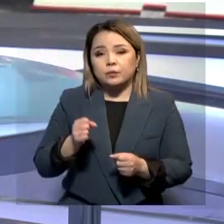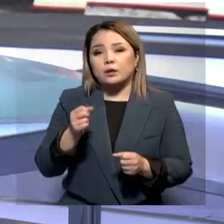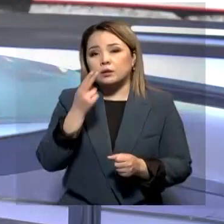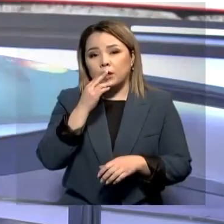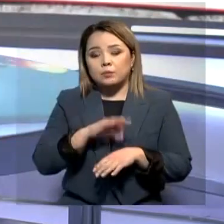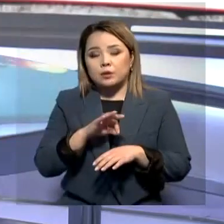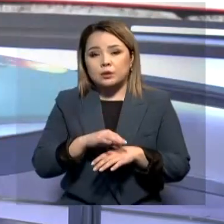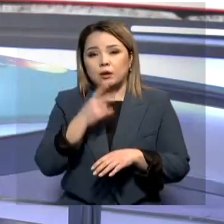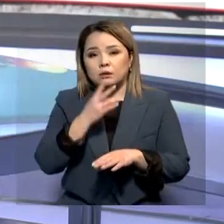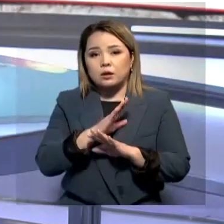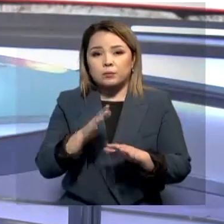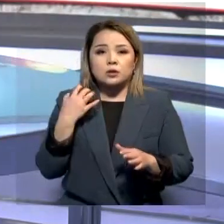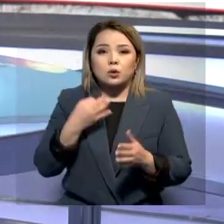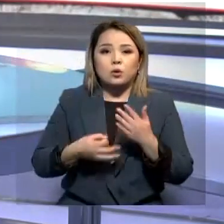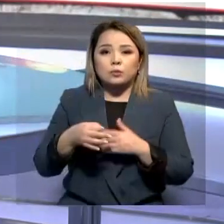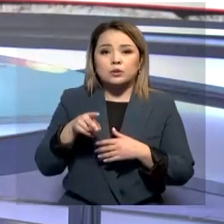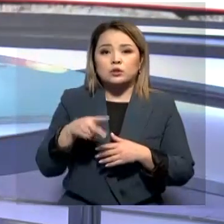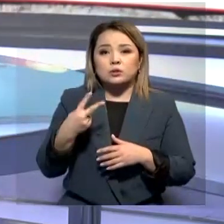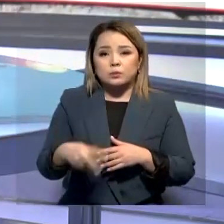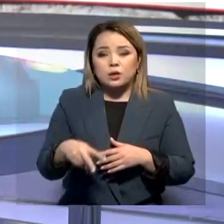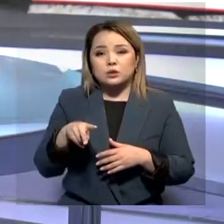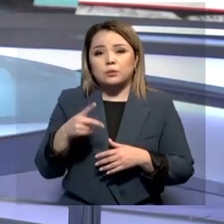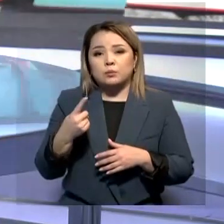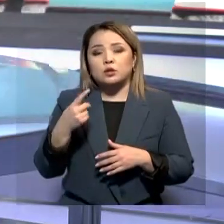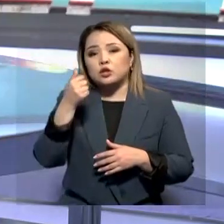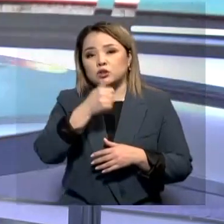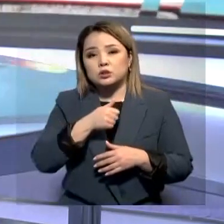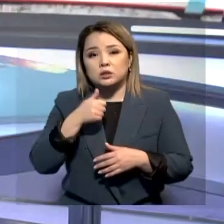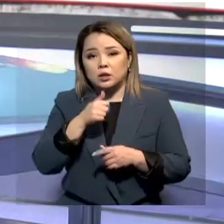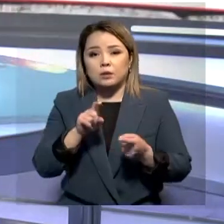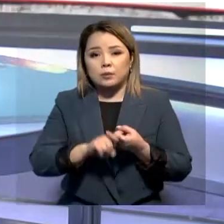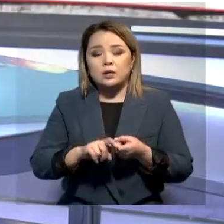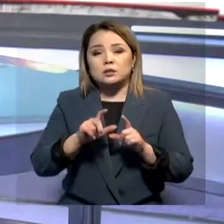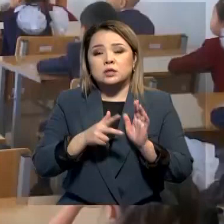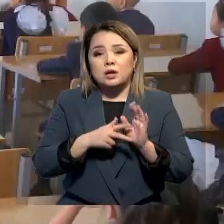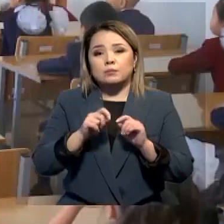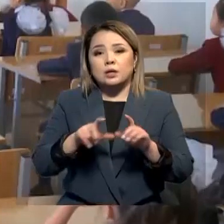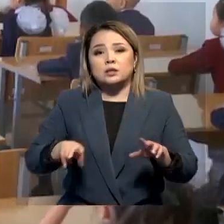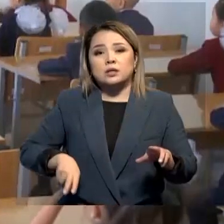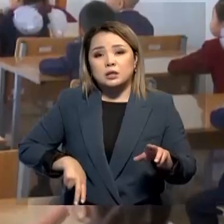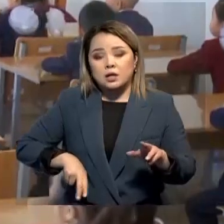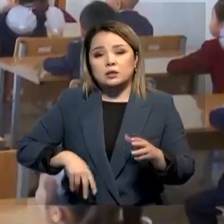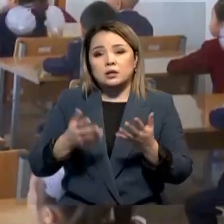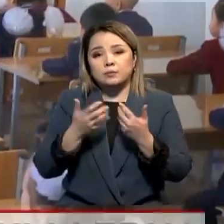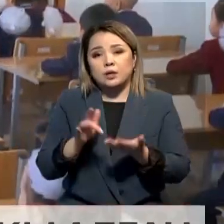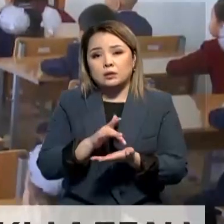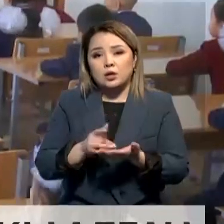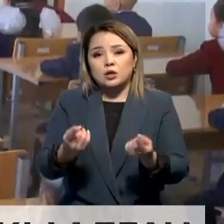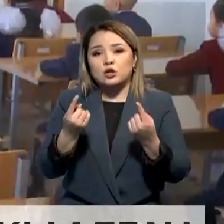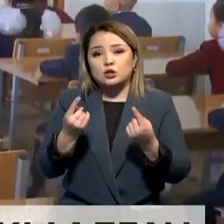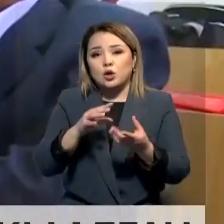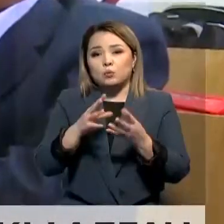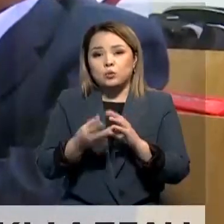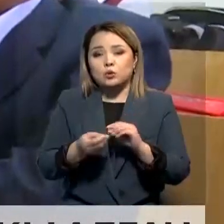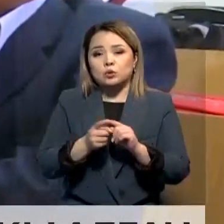да қарамайды. Қызылорда облысында 2020-2021 жылдары 8 мектептің директоры мен есепшілері ірі мөлшерде